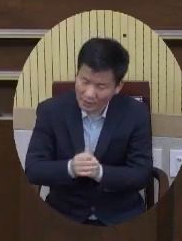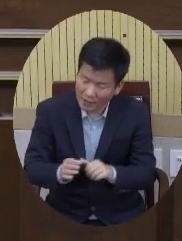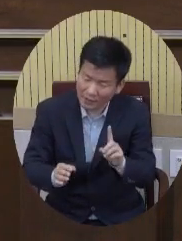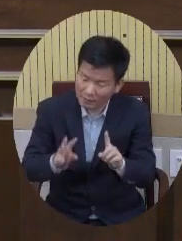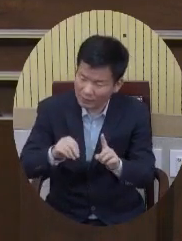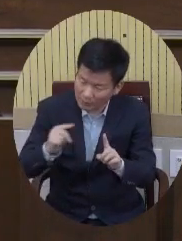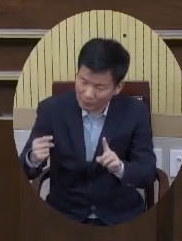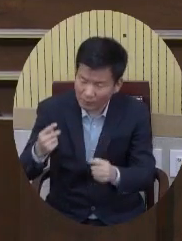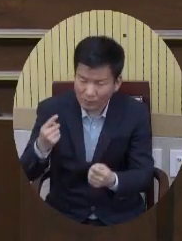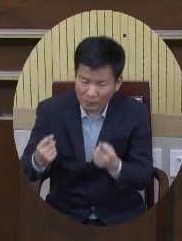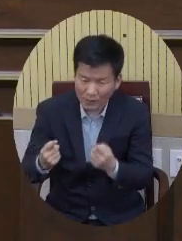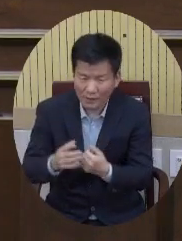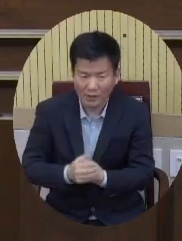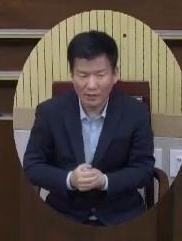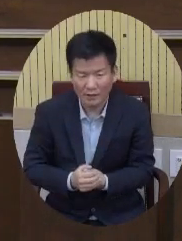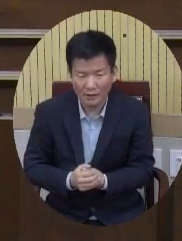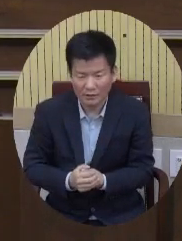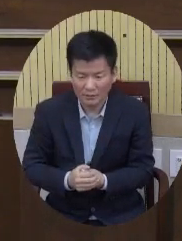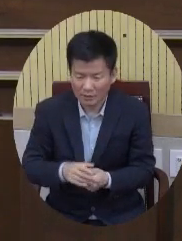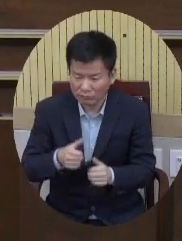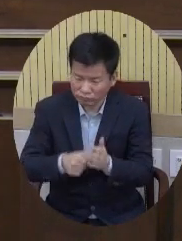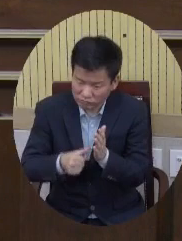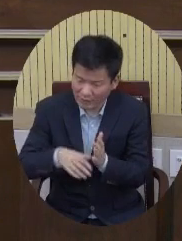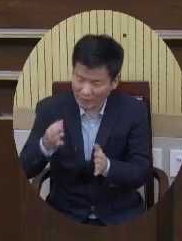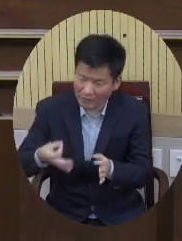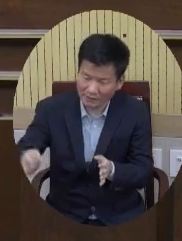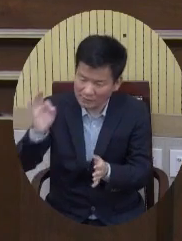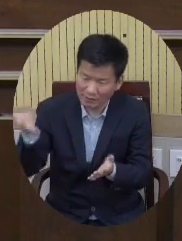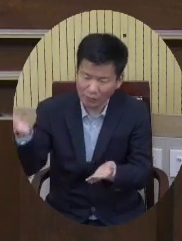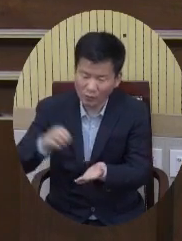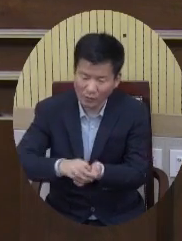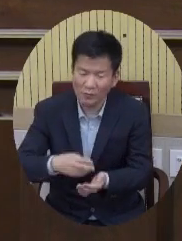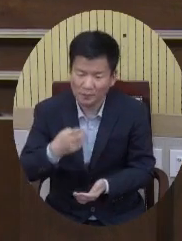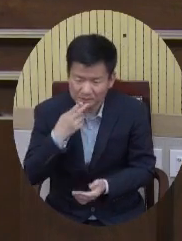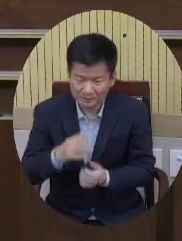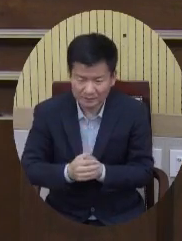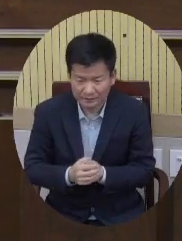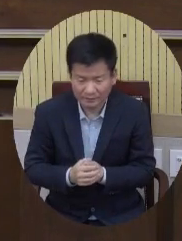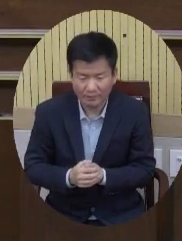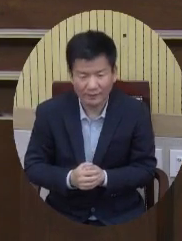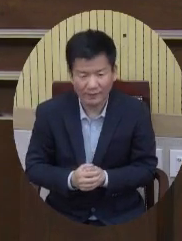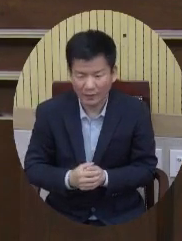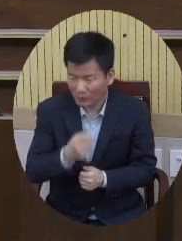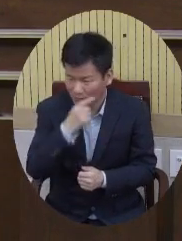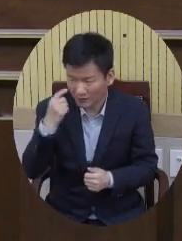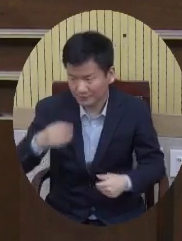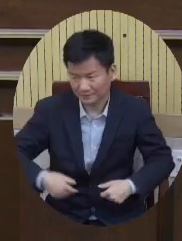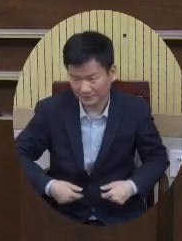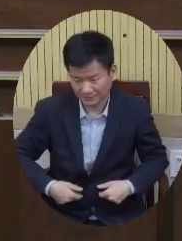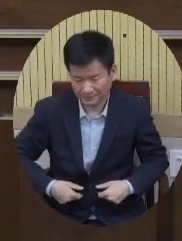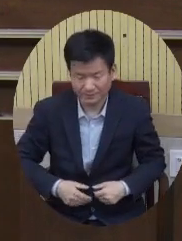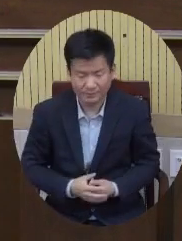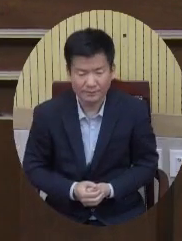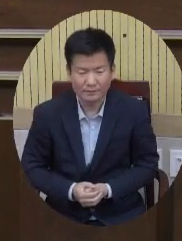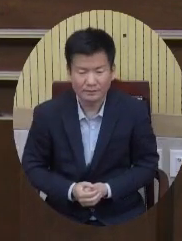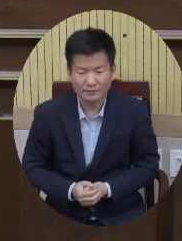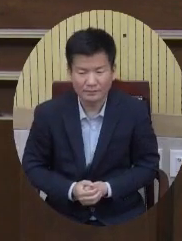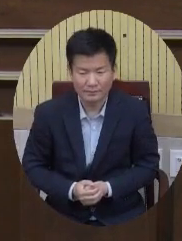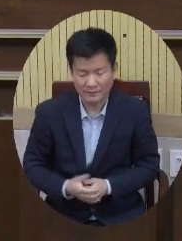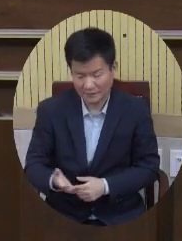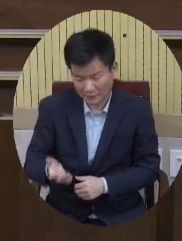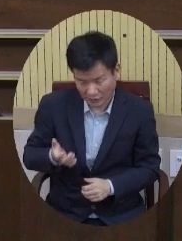단가는 기준 단가에 제대로 물가인상분 등이 반영되어 비교하였는지 확인이 필요합니다